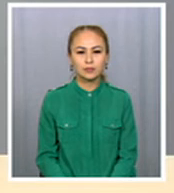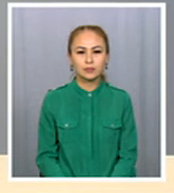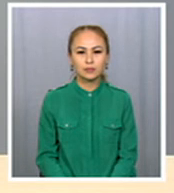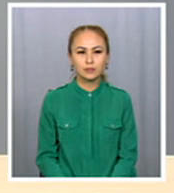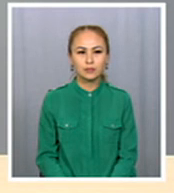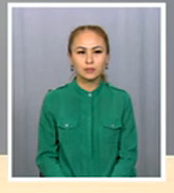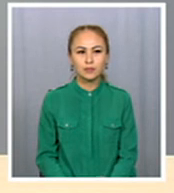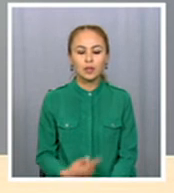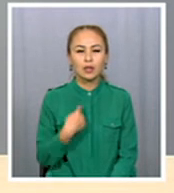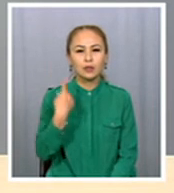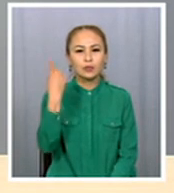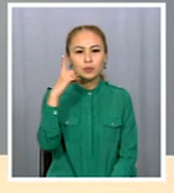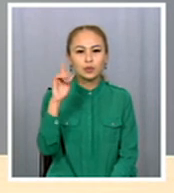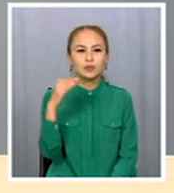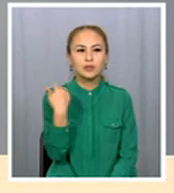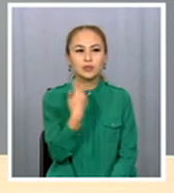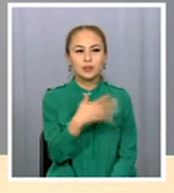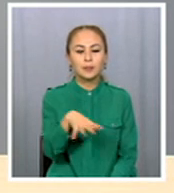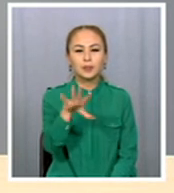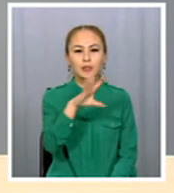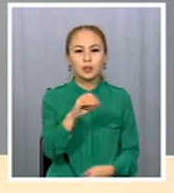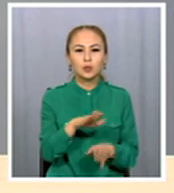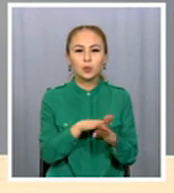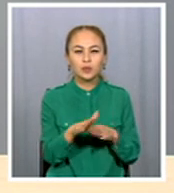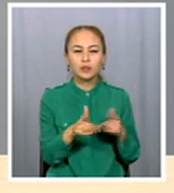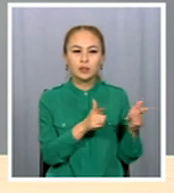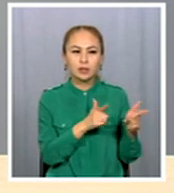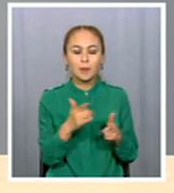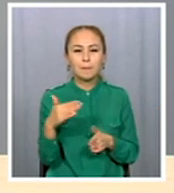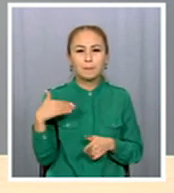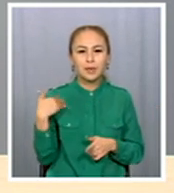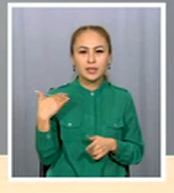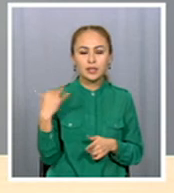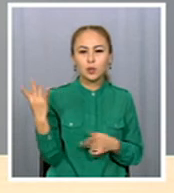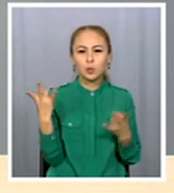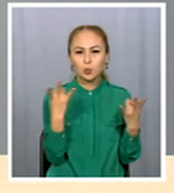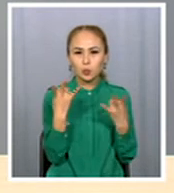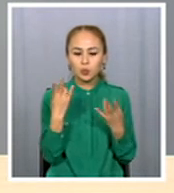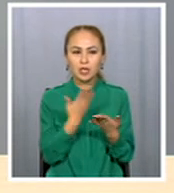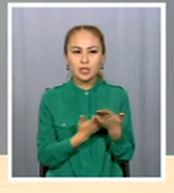Я думаю, вы все приготовили полезные и нужные советы